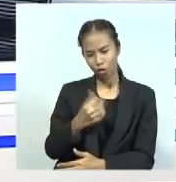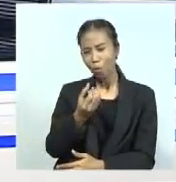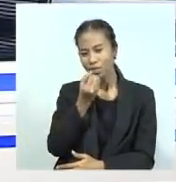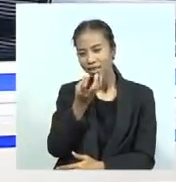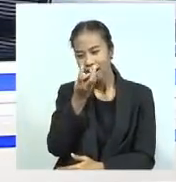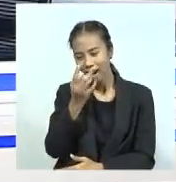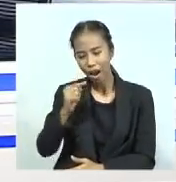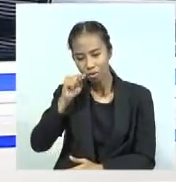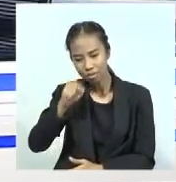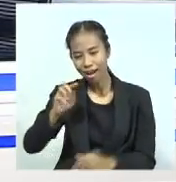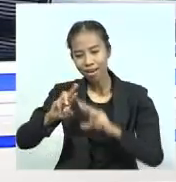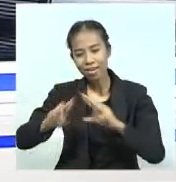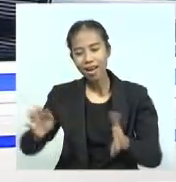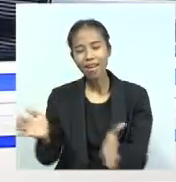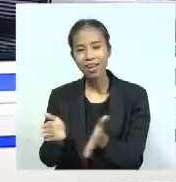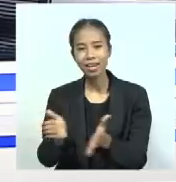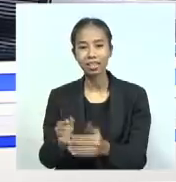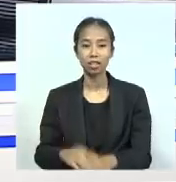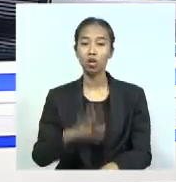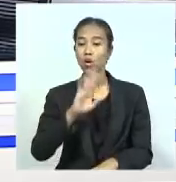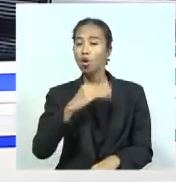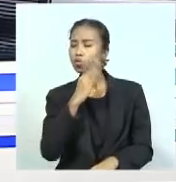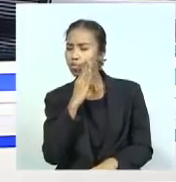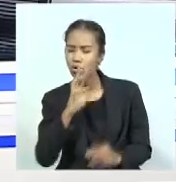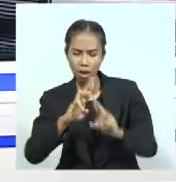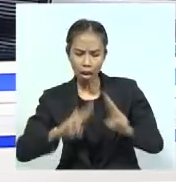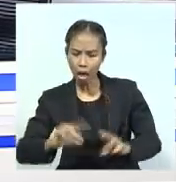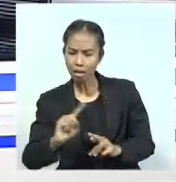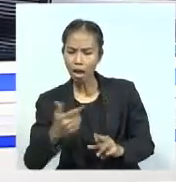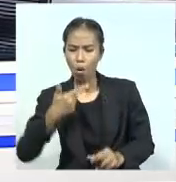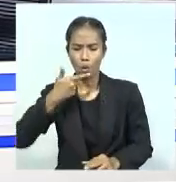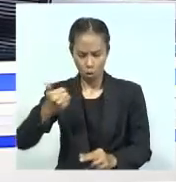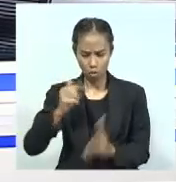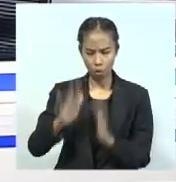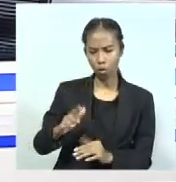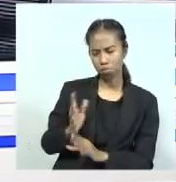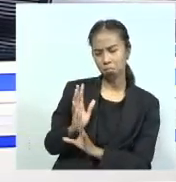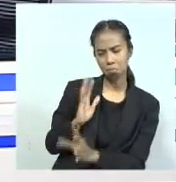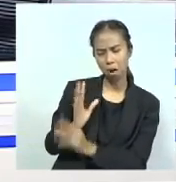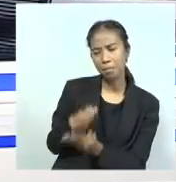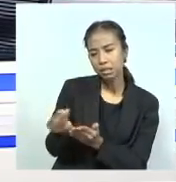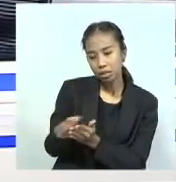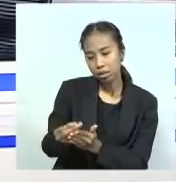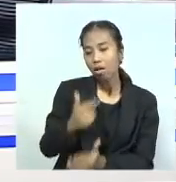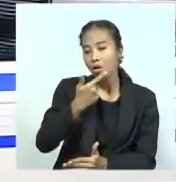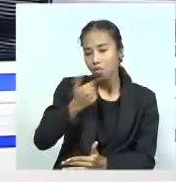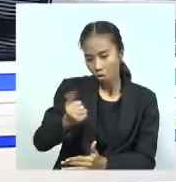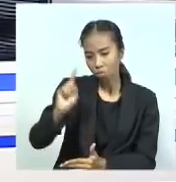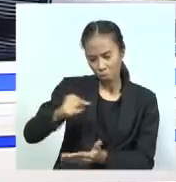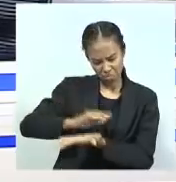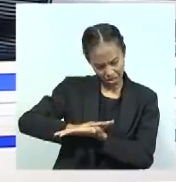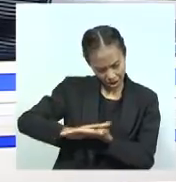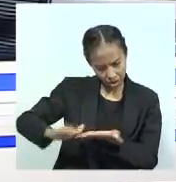ตามสั่งแต่อาหารตามสั่งก็คือจริงๆถ้าร้านไหนทำอร่อยร้านนั้นก็มีลูกค้าอยู่แล้ว ใช่อร่อยสะอาดเนี้ยนะ